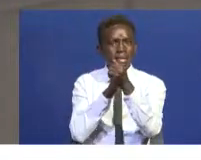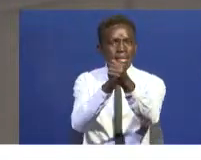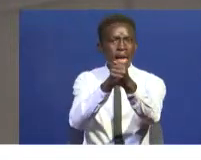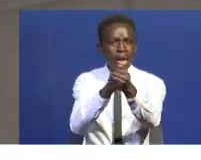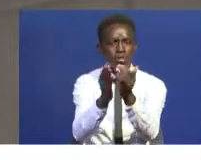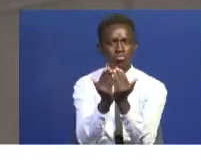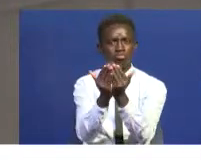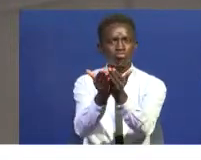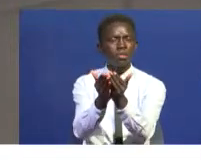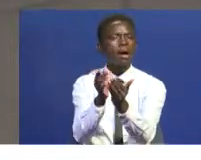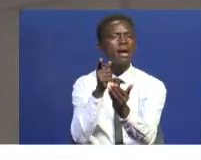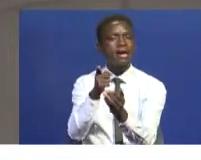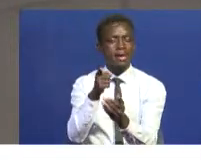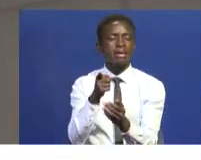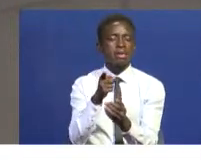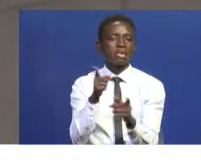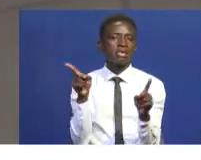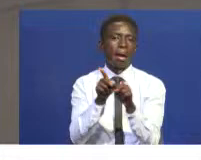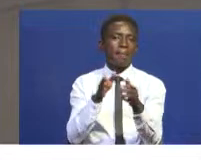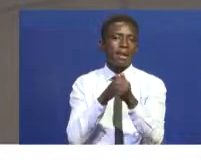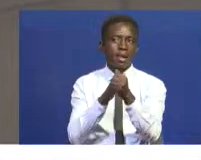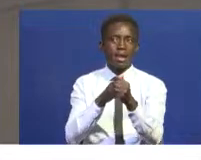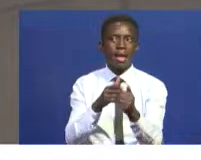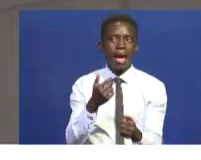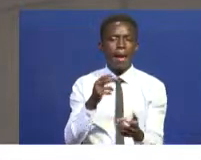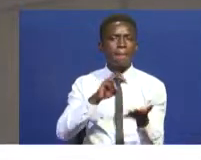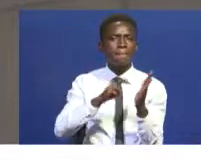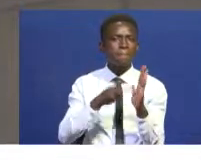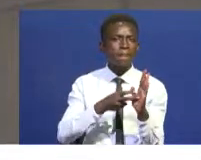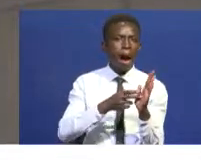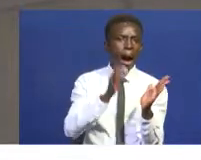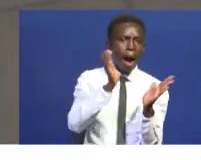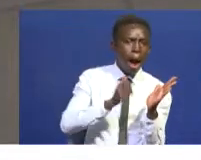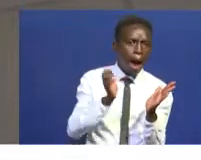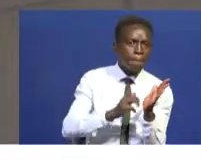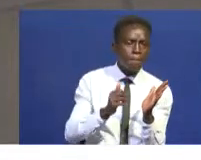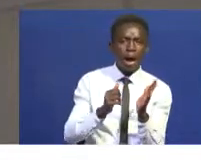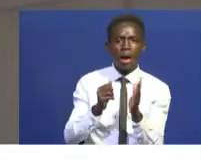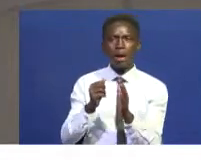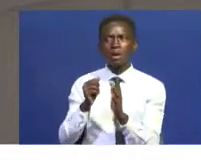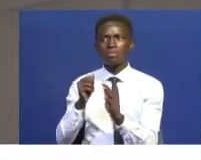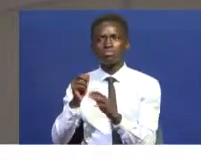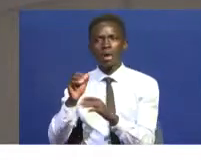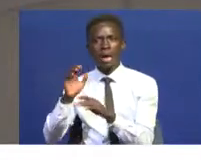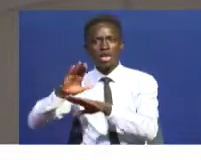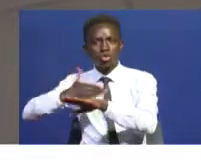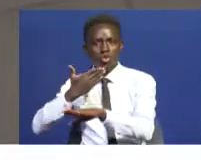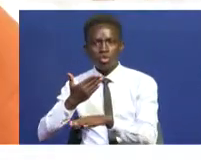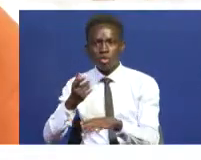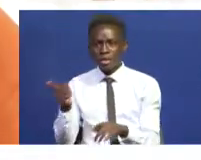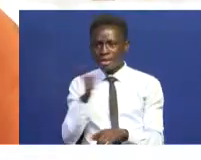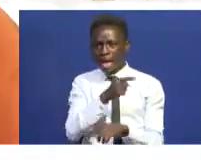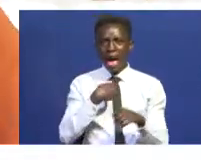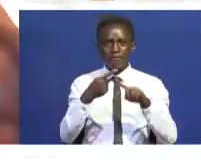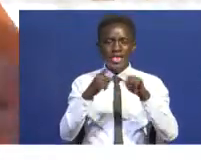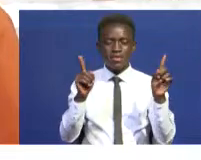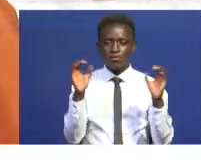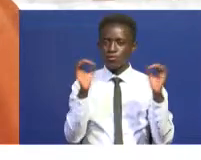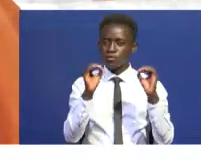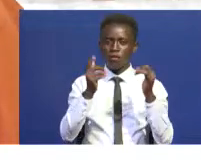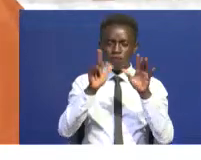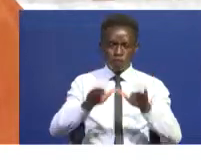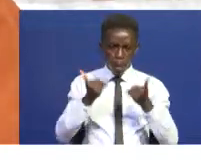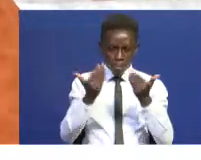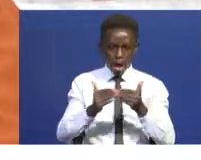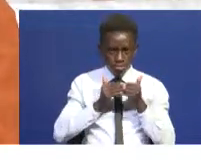leo. Hakutakuwa tofauti ya Mkikuyu na Mkamba tena kutoka nao kwenda mbele mpaka Yesu arudi. Nasikia mtu